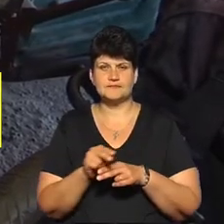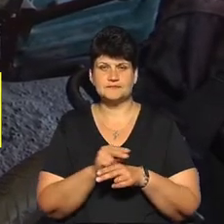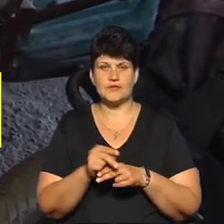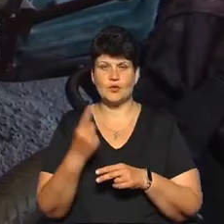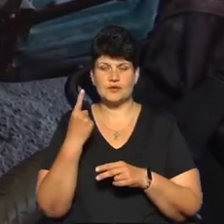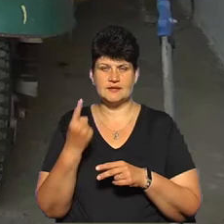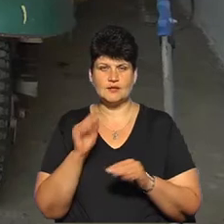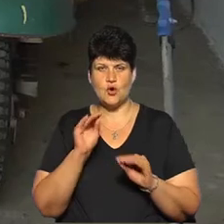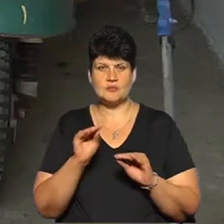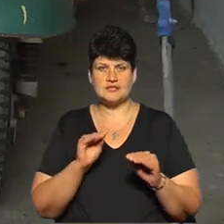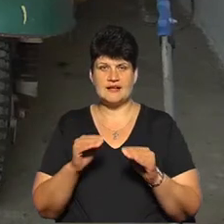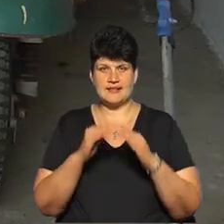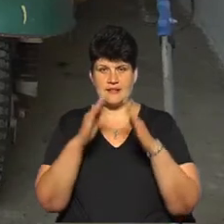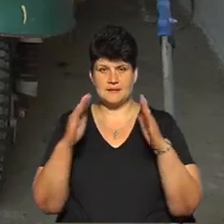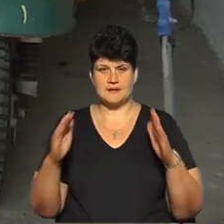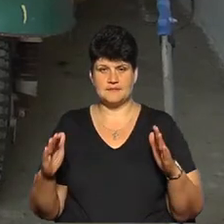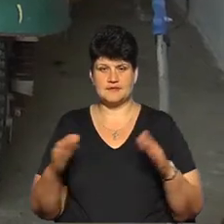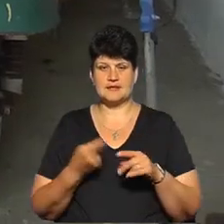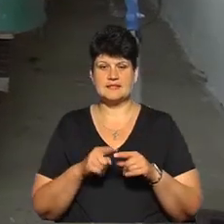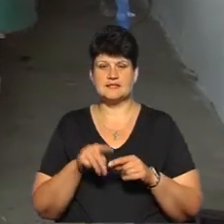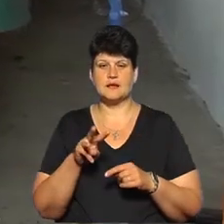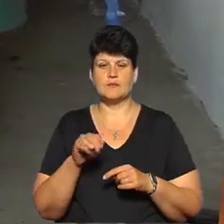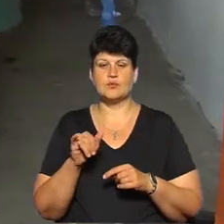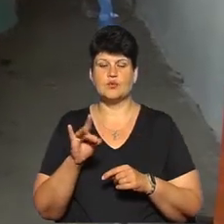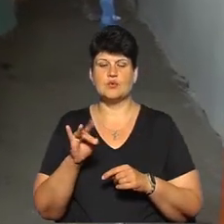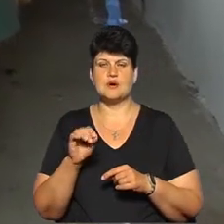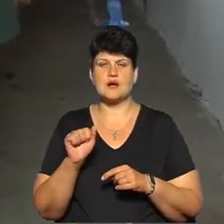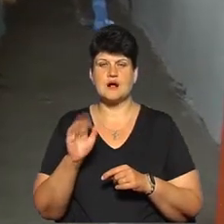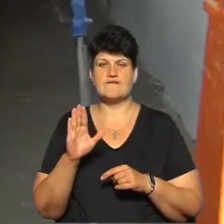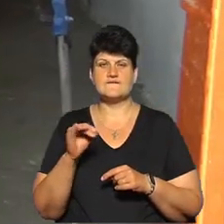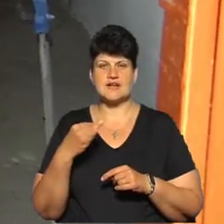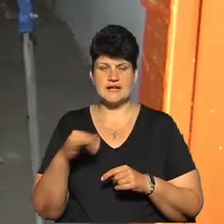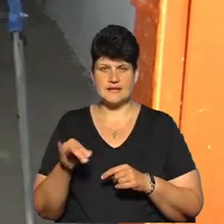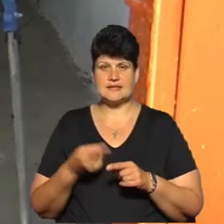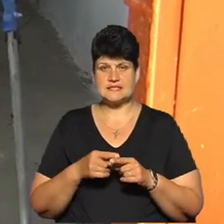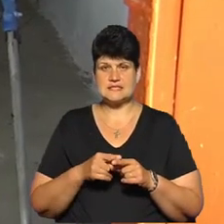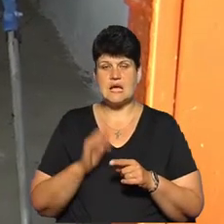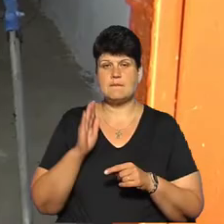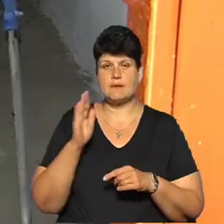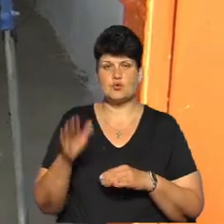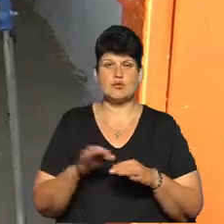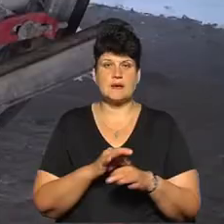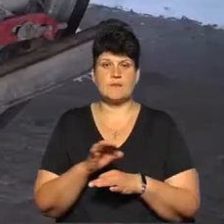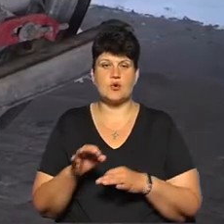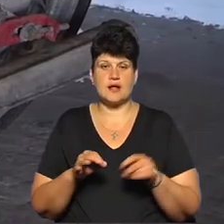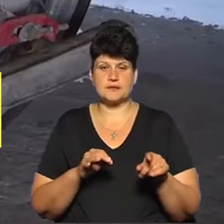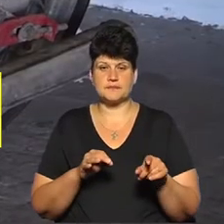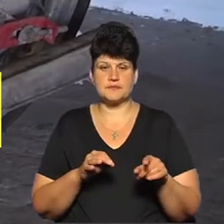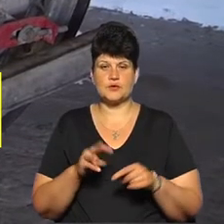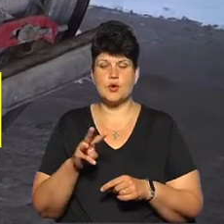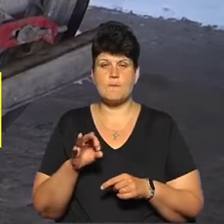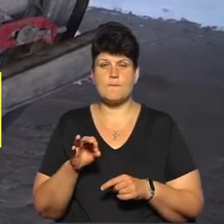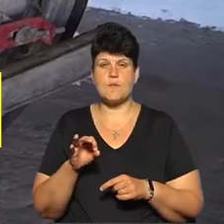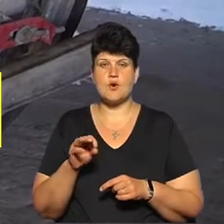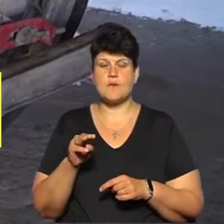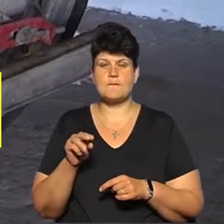них обладнає наметом. Це муравей, це також майбутній проект, а то мопед. Мопед